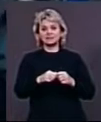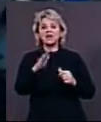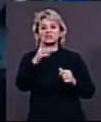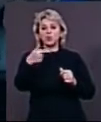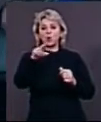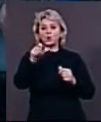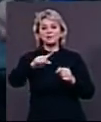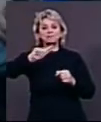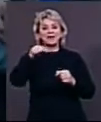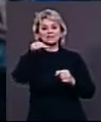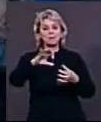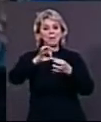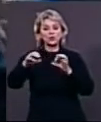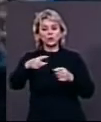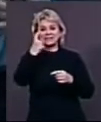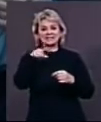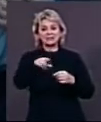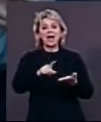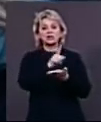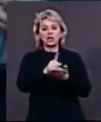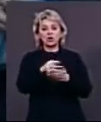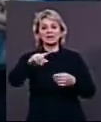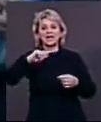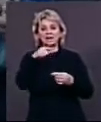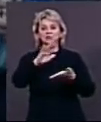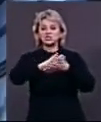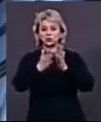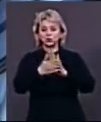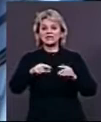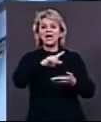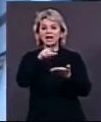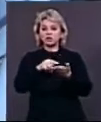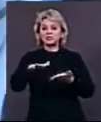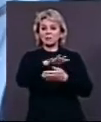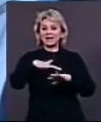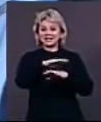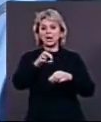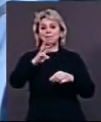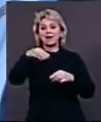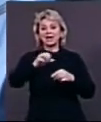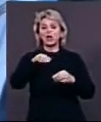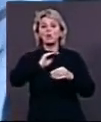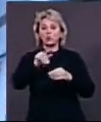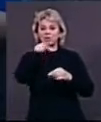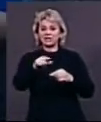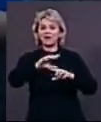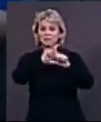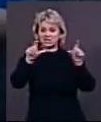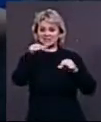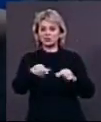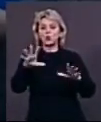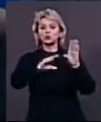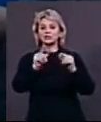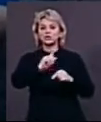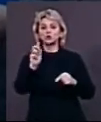Василий Голубев потребовал подробный доклад о налогах и экономической ситуации на городском рынке от мэра и профильного министерства. Учитывая,